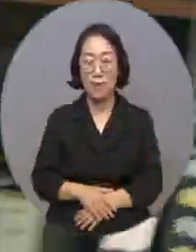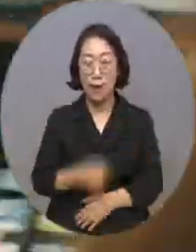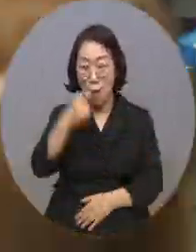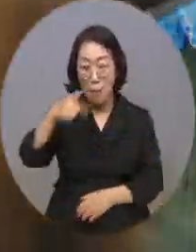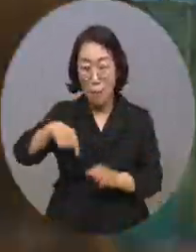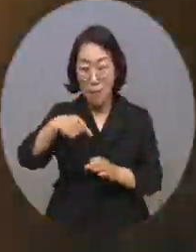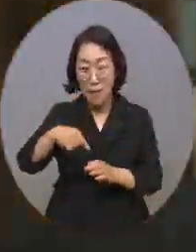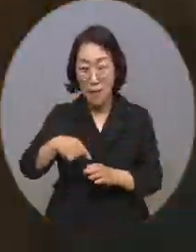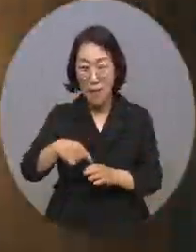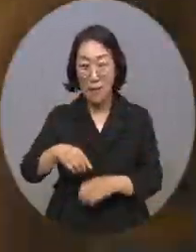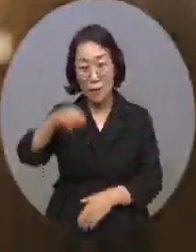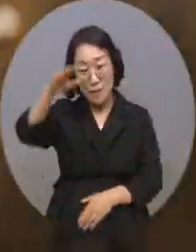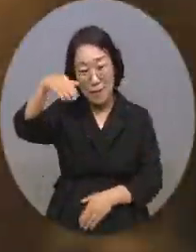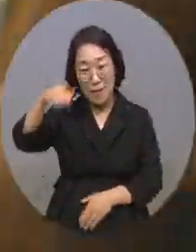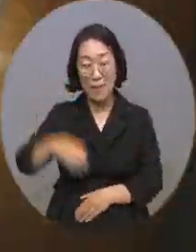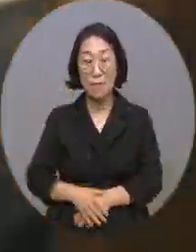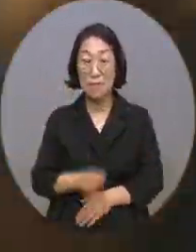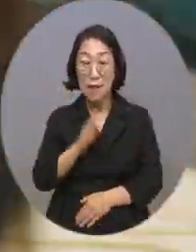안녕하세요.